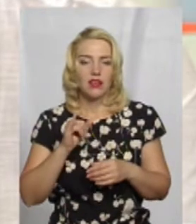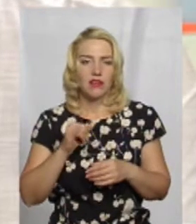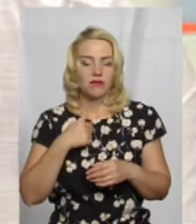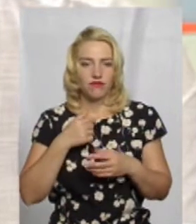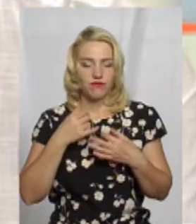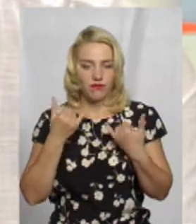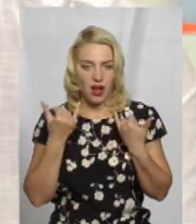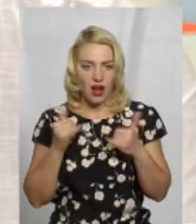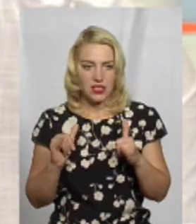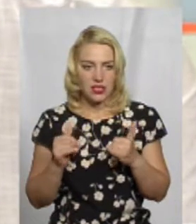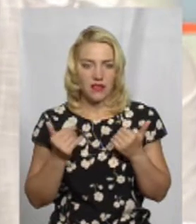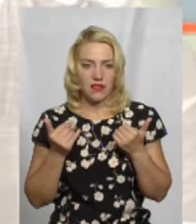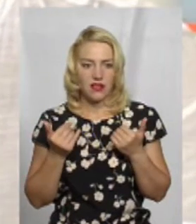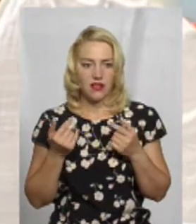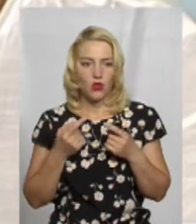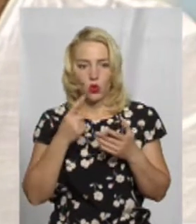нас вразила